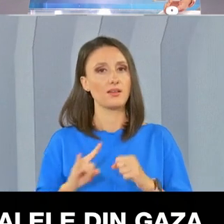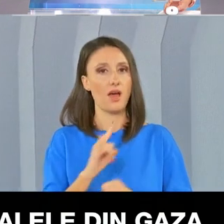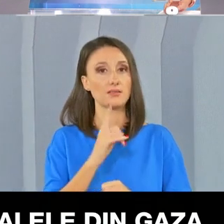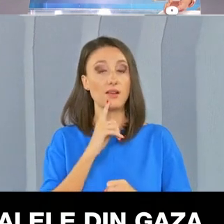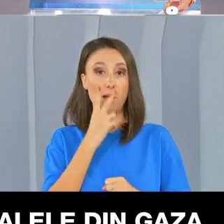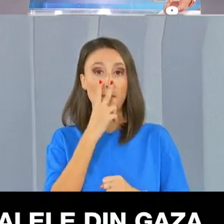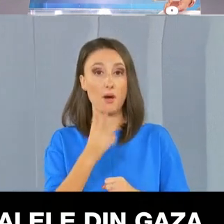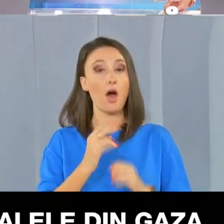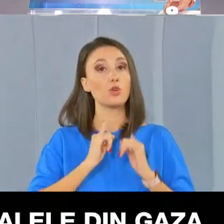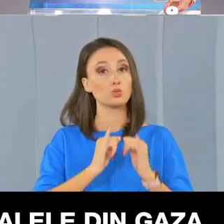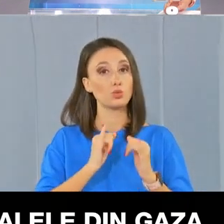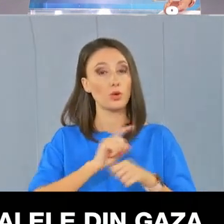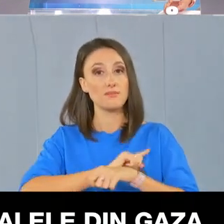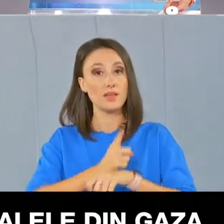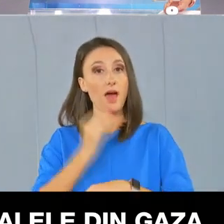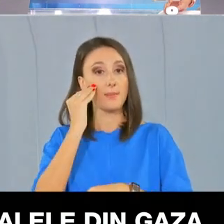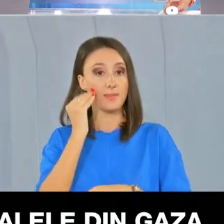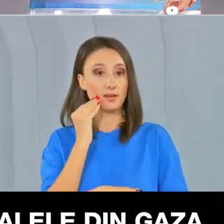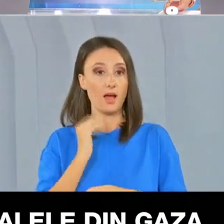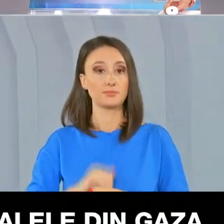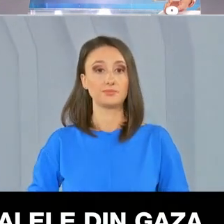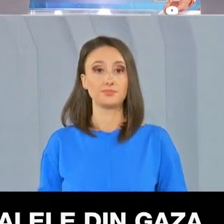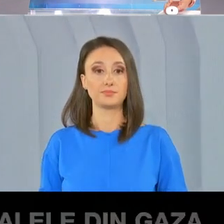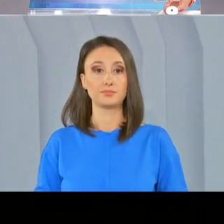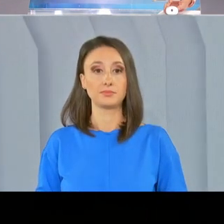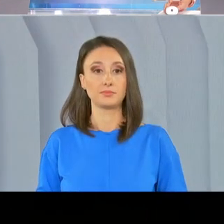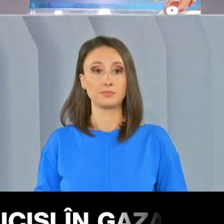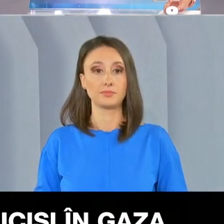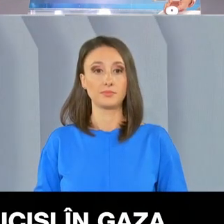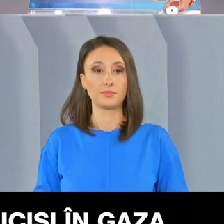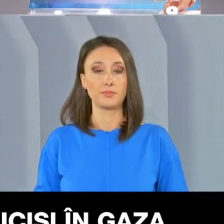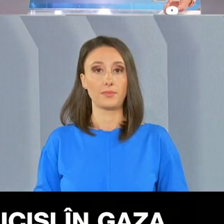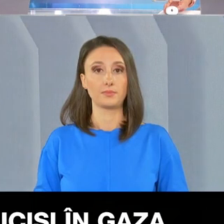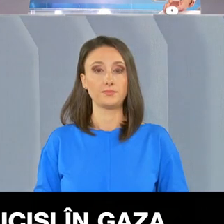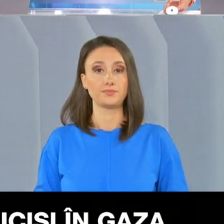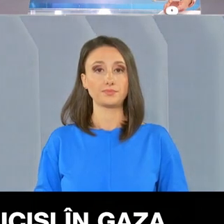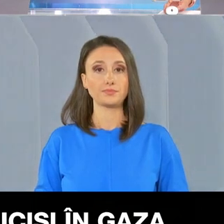să apară ajutorul imediat american. Una dintre ipoteze, mai sunt și altele. Și